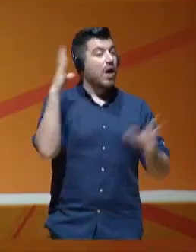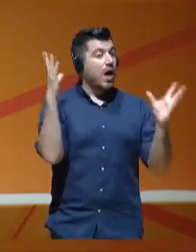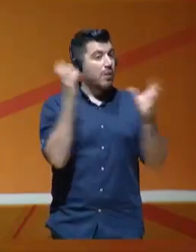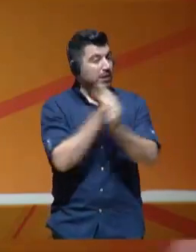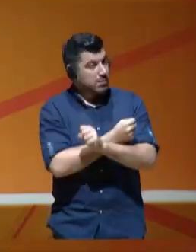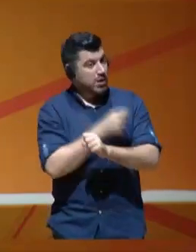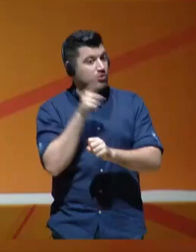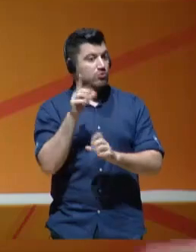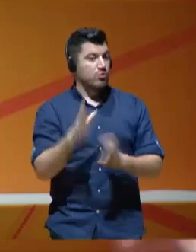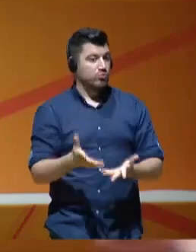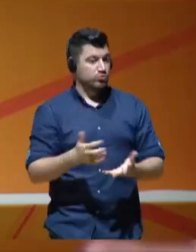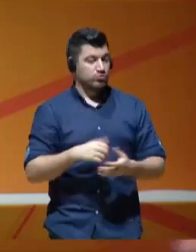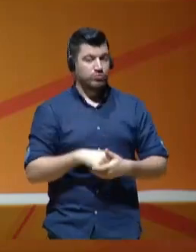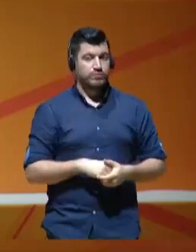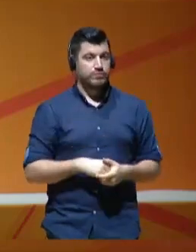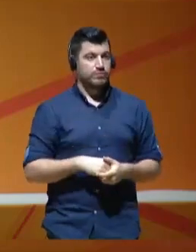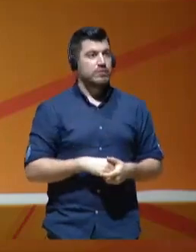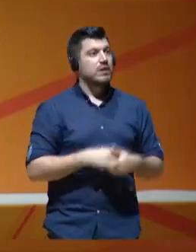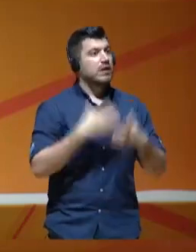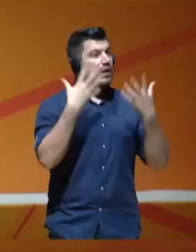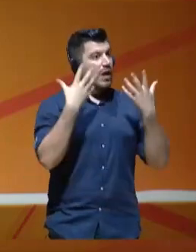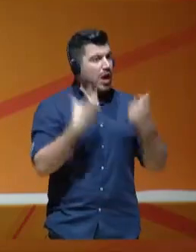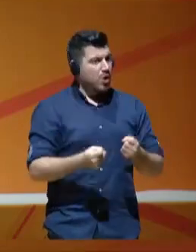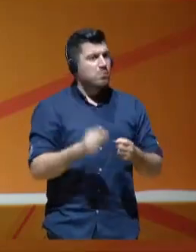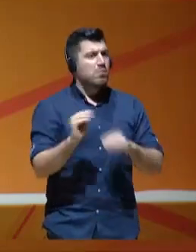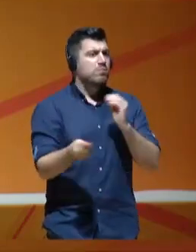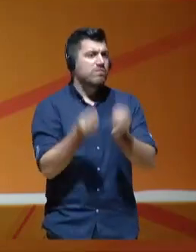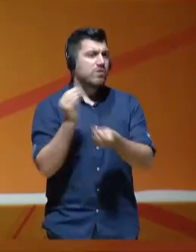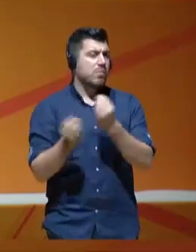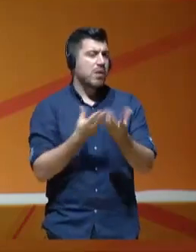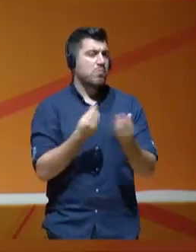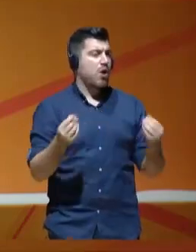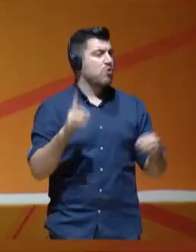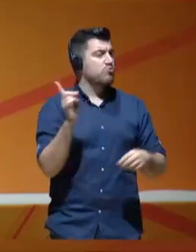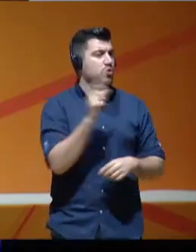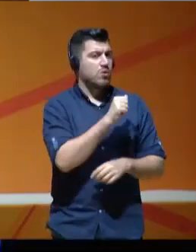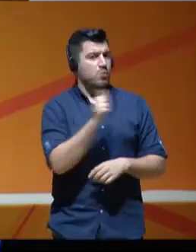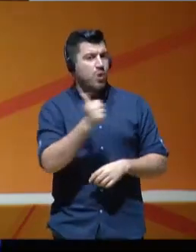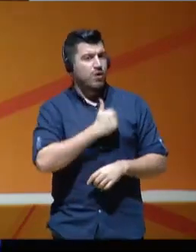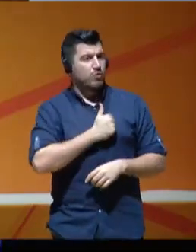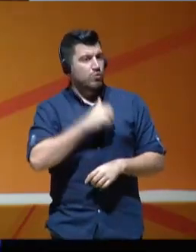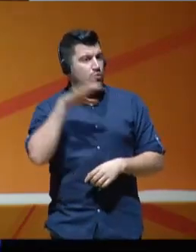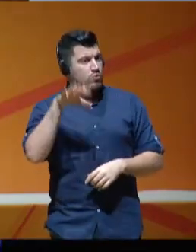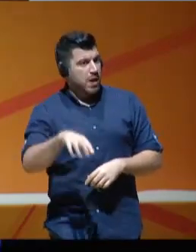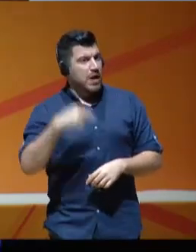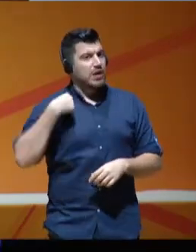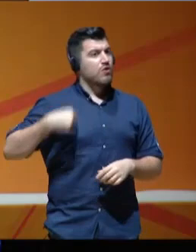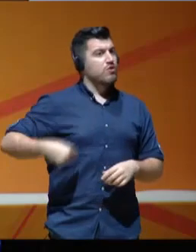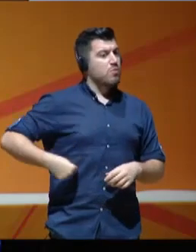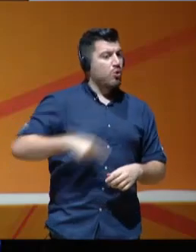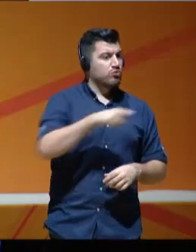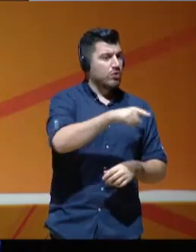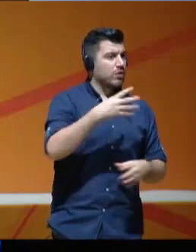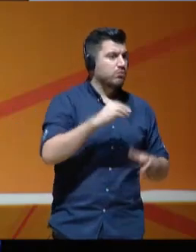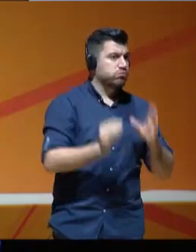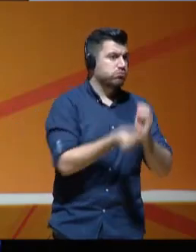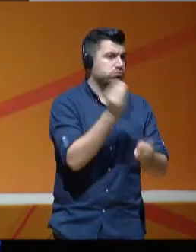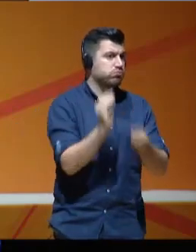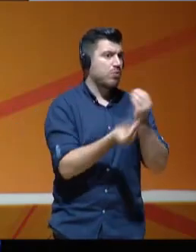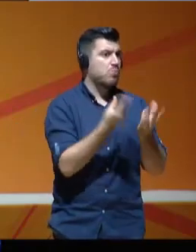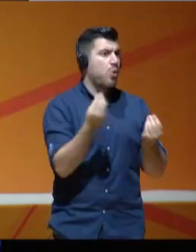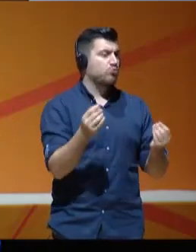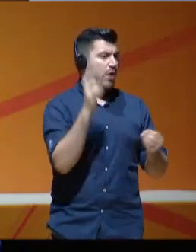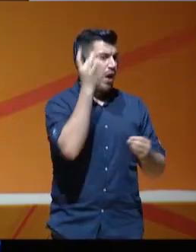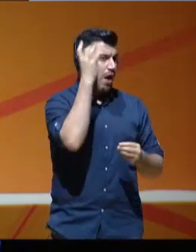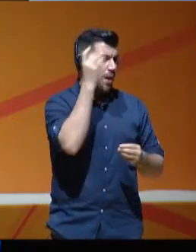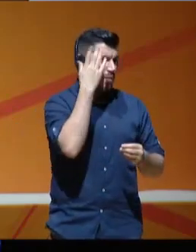δε. Έχουμε τέτοια φαινόμενα διαδεδομένα και όχι μόνο στον ιδιωτικό τομέα. Το δημόσιο τομέα να δεις απατιώνες που έχω συναντήσει εγώ